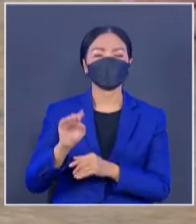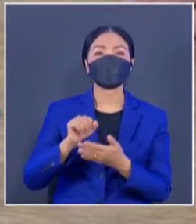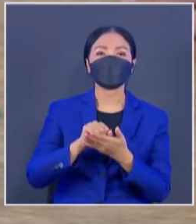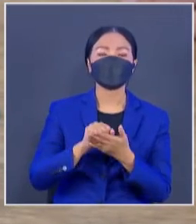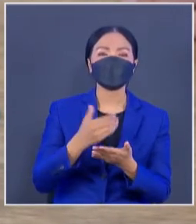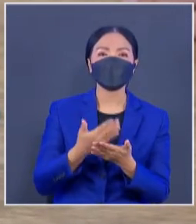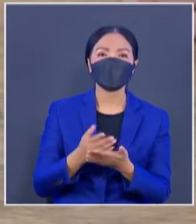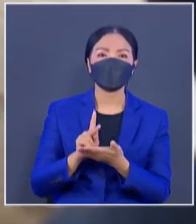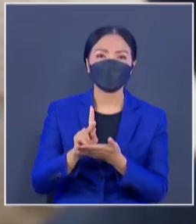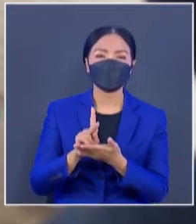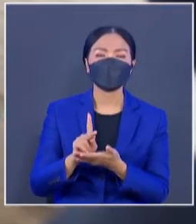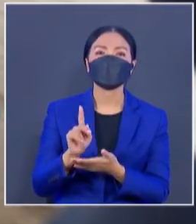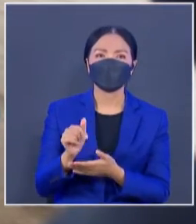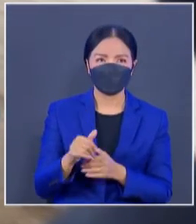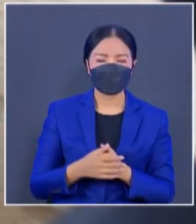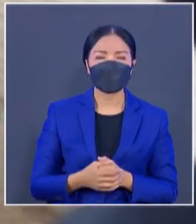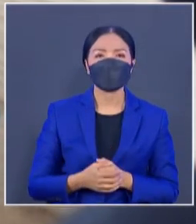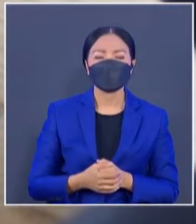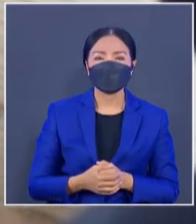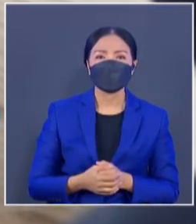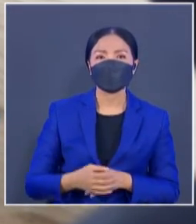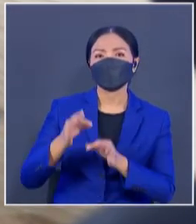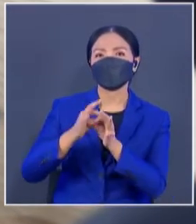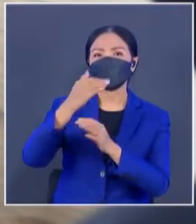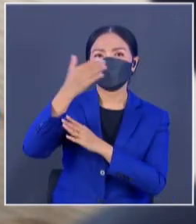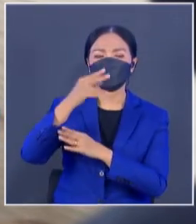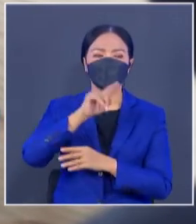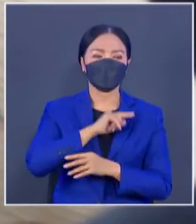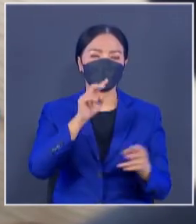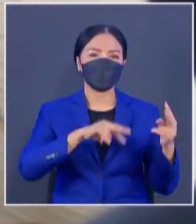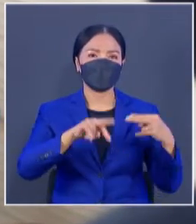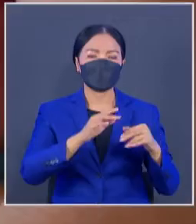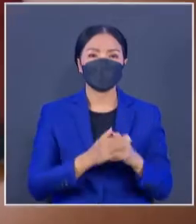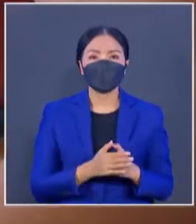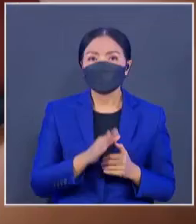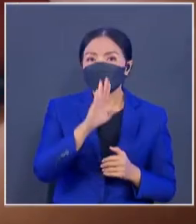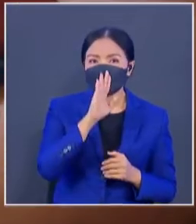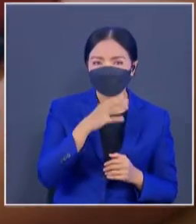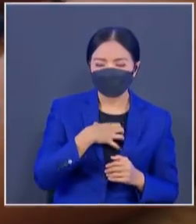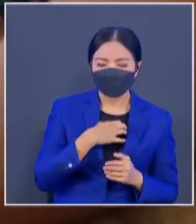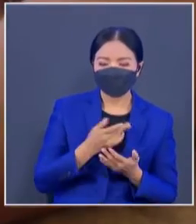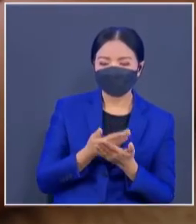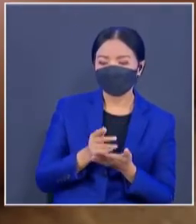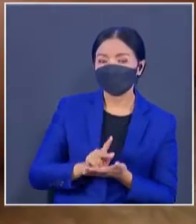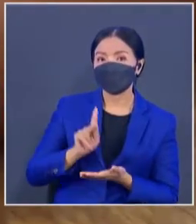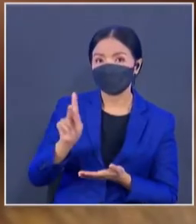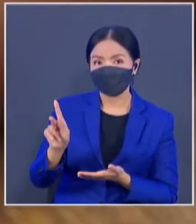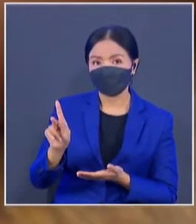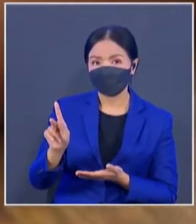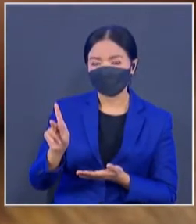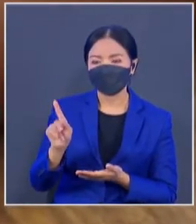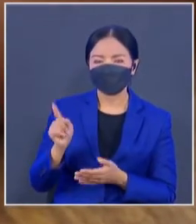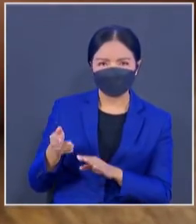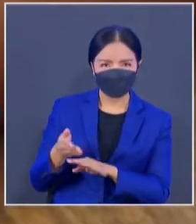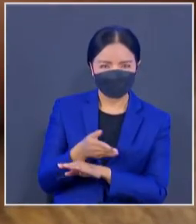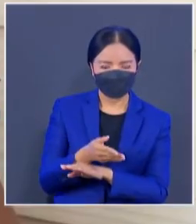สินเชื่อภายใต้การกำกับดูแลของแบงก์ชาติแน่นอนค่ะคุณผู้ชมก่อนกู้เงินทุกครั้งเนี่ยยังต้องมีการตรวจสอบรายชื่อผู้ให้บ